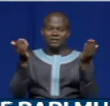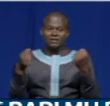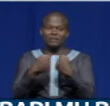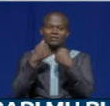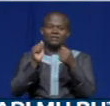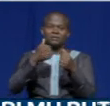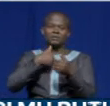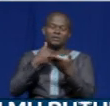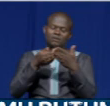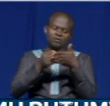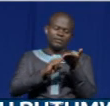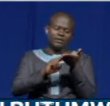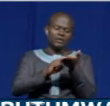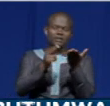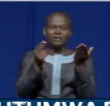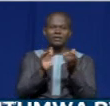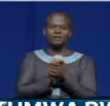zishobora kugira ku bayikoresheje